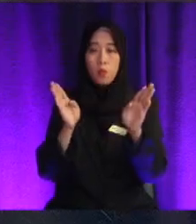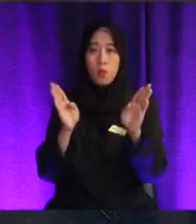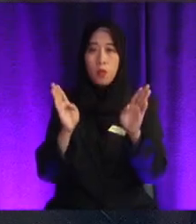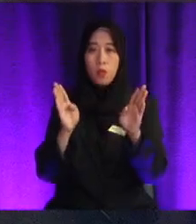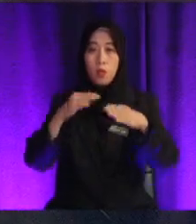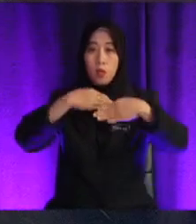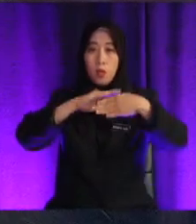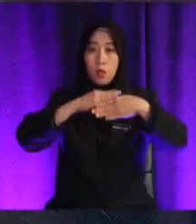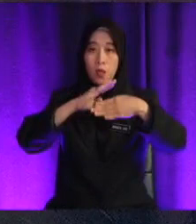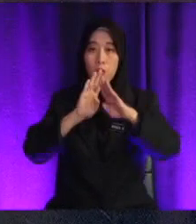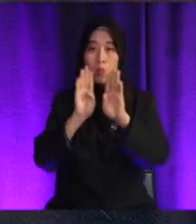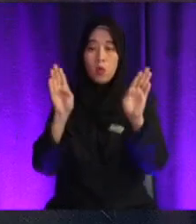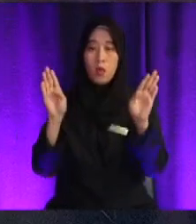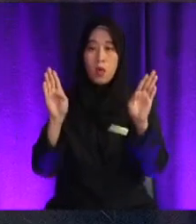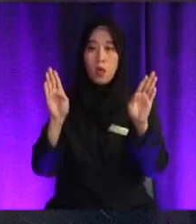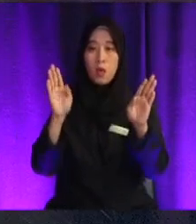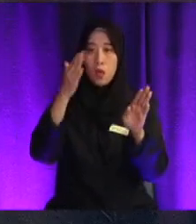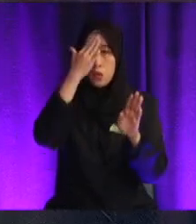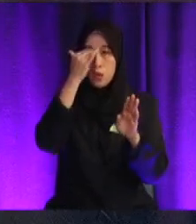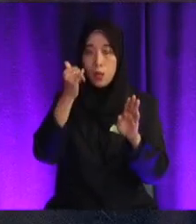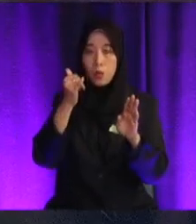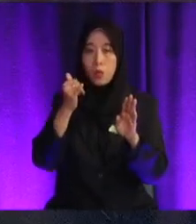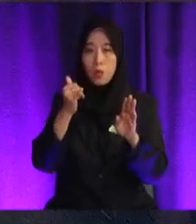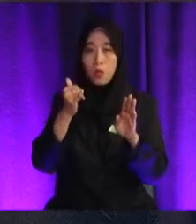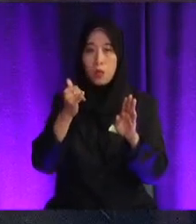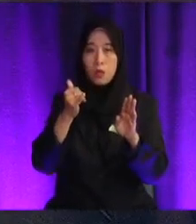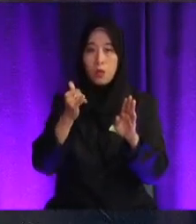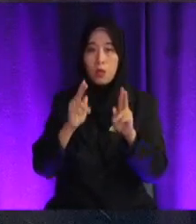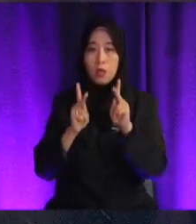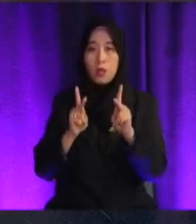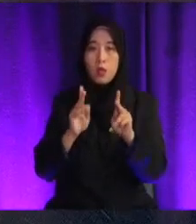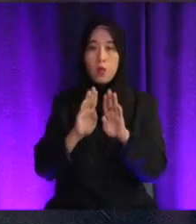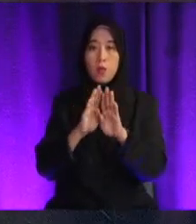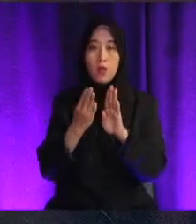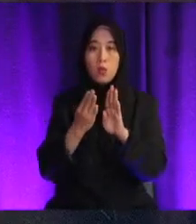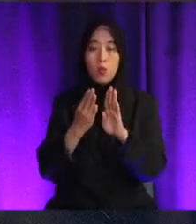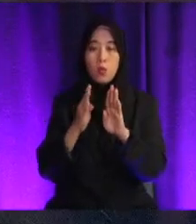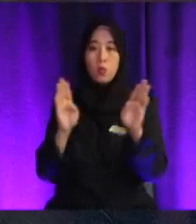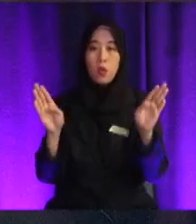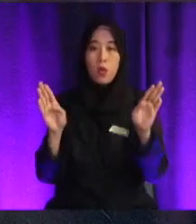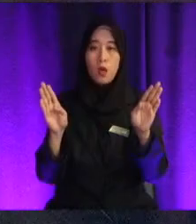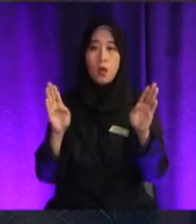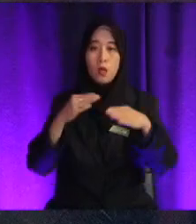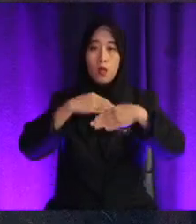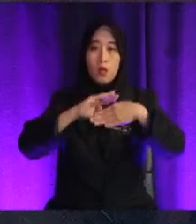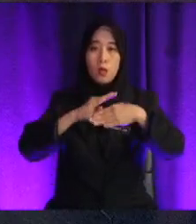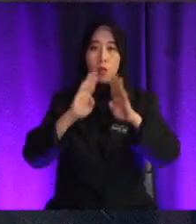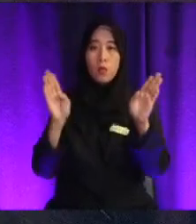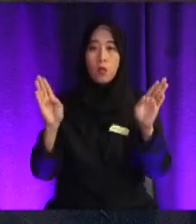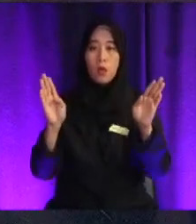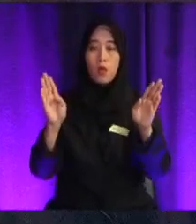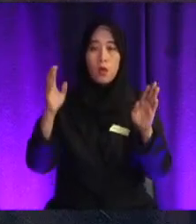tingkap terbuka. Kenapa cikgu kalau saya terbuka pintu tingkap tu? Tambah lagi. Cahaya matahari masuk.